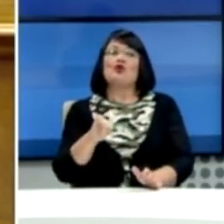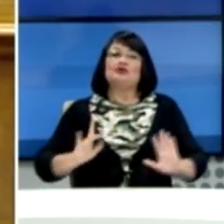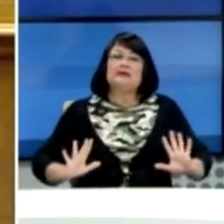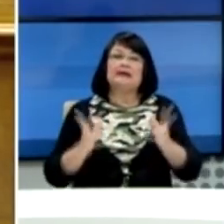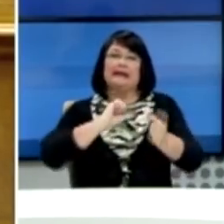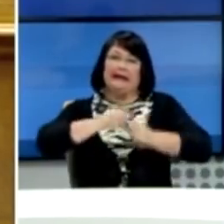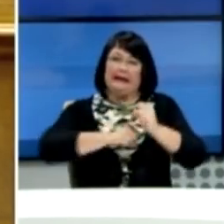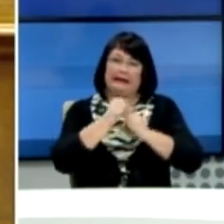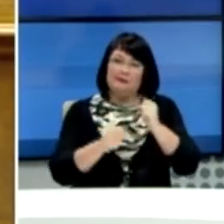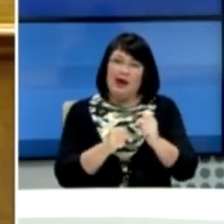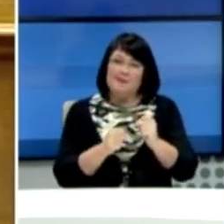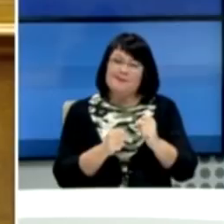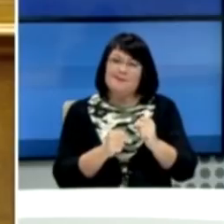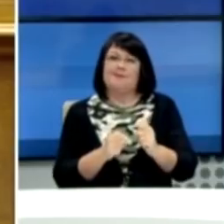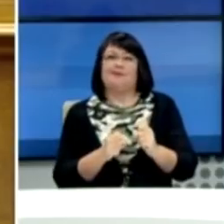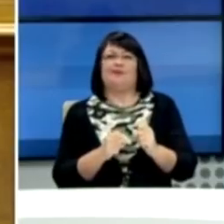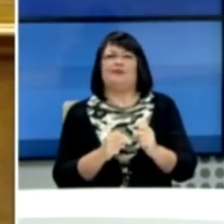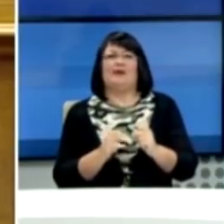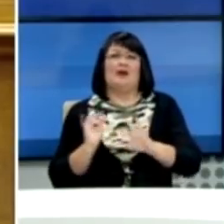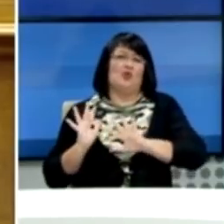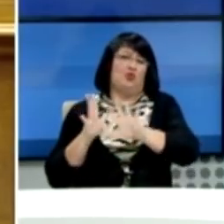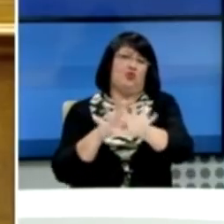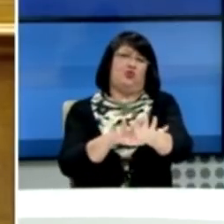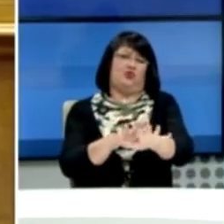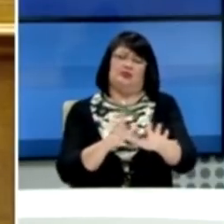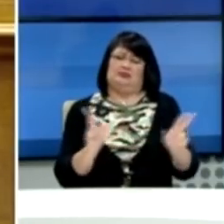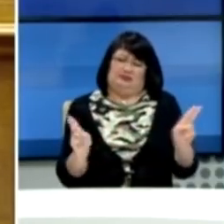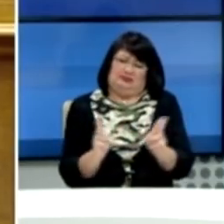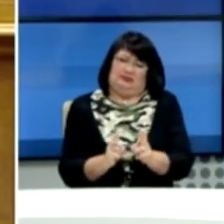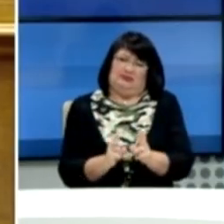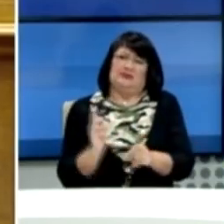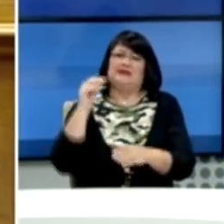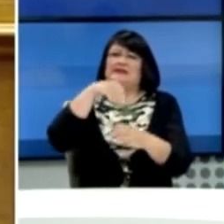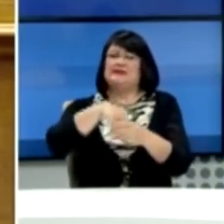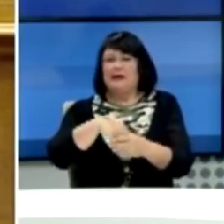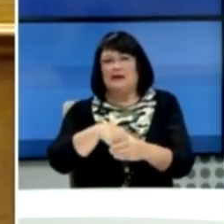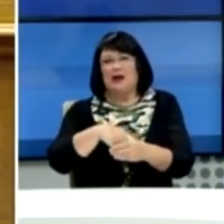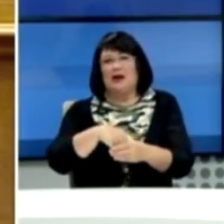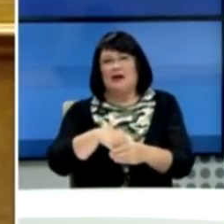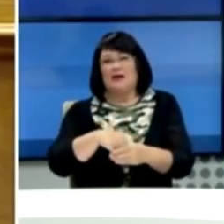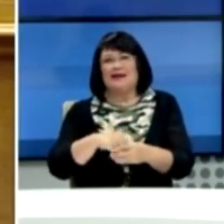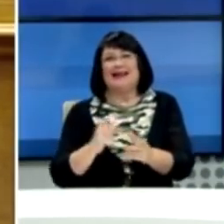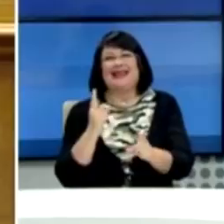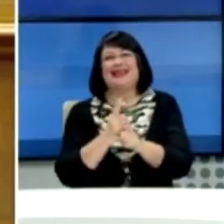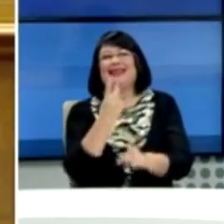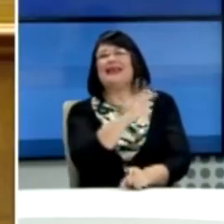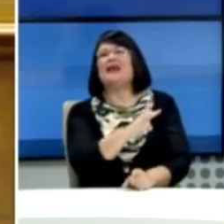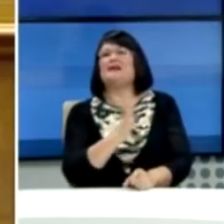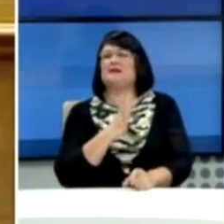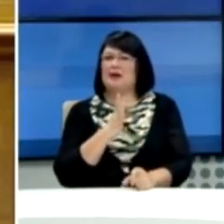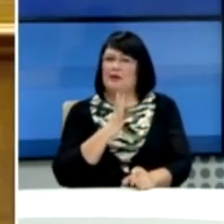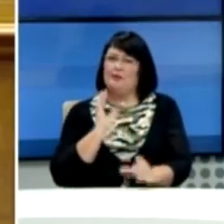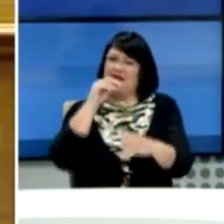κινητοποίησης, που ούτε βέβαια πάρα πολύ μαζικές είναι και στις οποίες συμμετέχει εδώ που τα λέμε κυρίως δικός σας